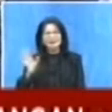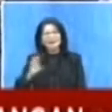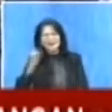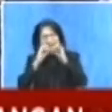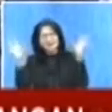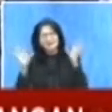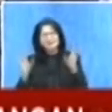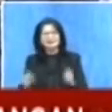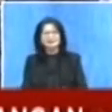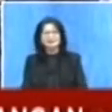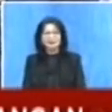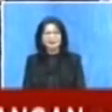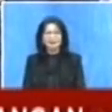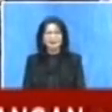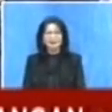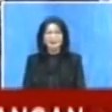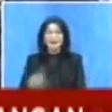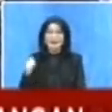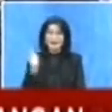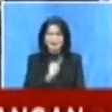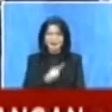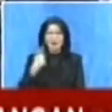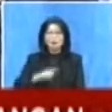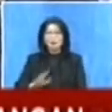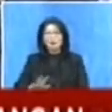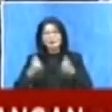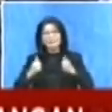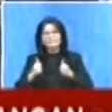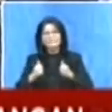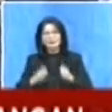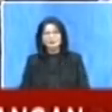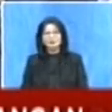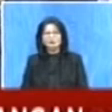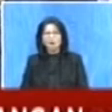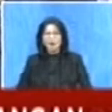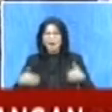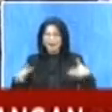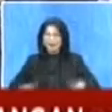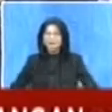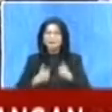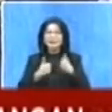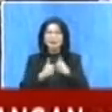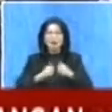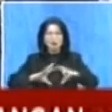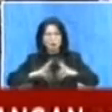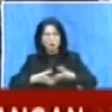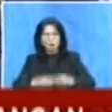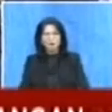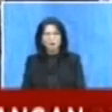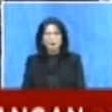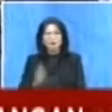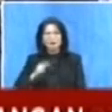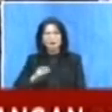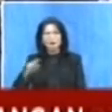tinggi. Kita juga harus bersiap menghadapi tantangan global lainnya, seperti ancaman